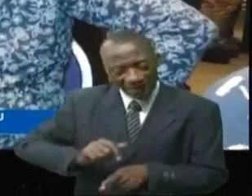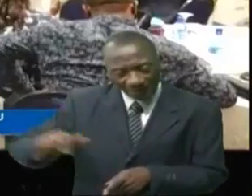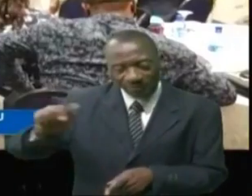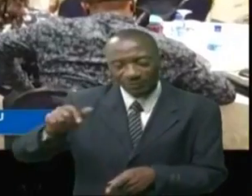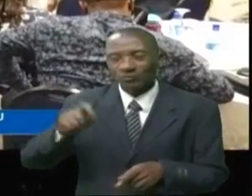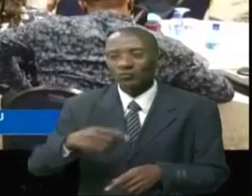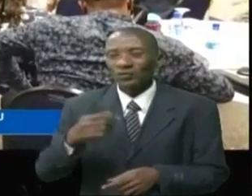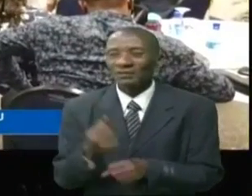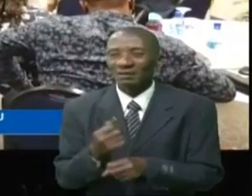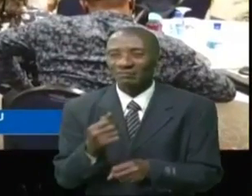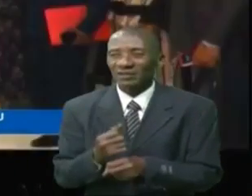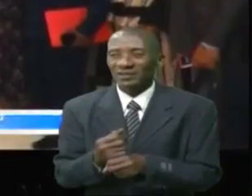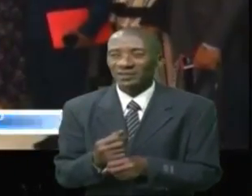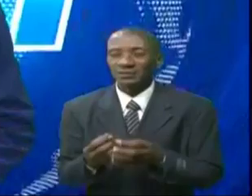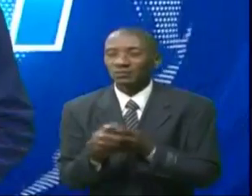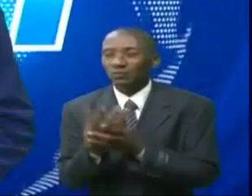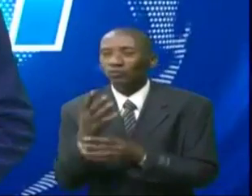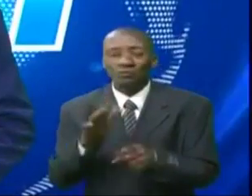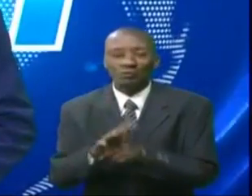communautés touchées par la crise.